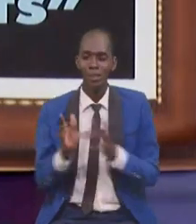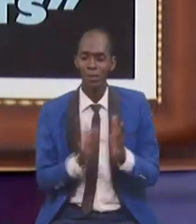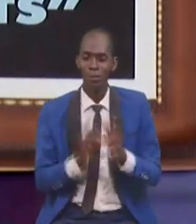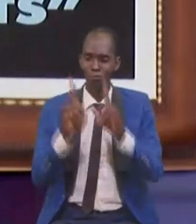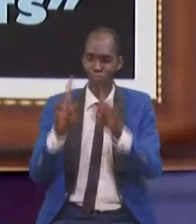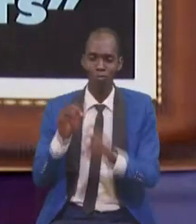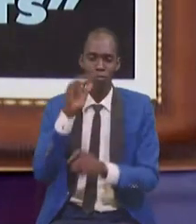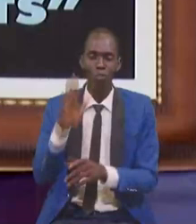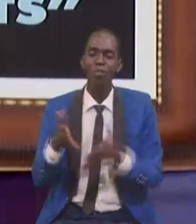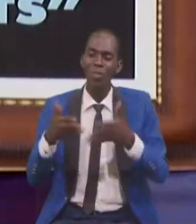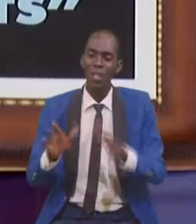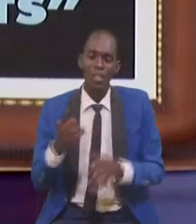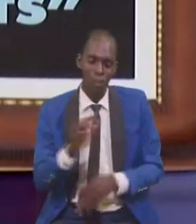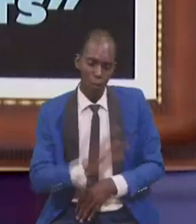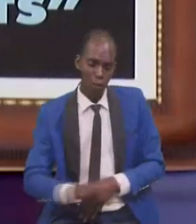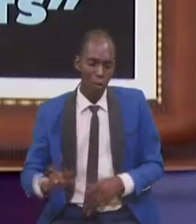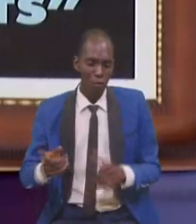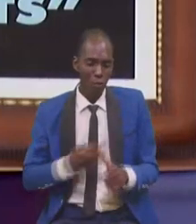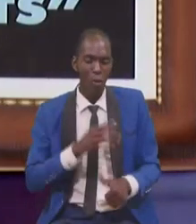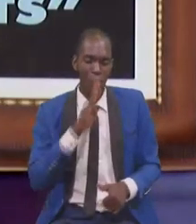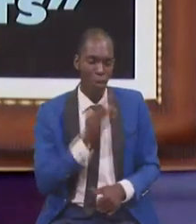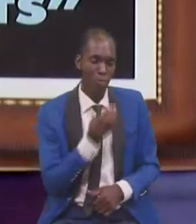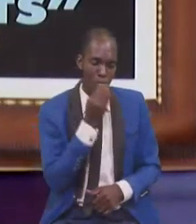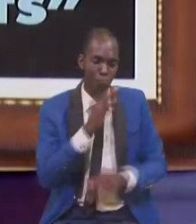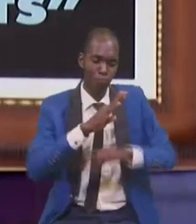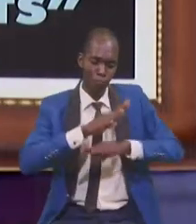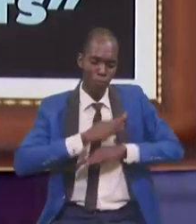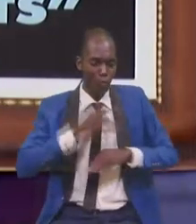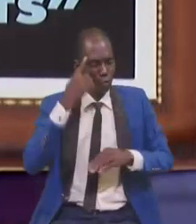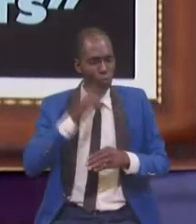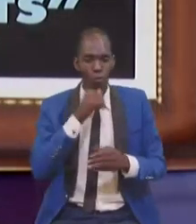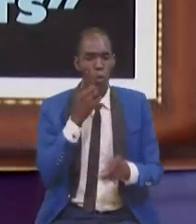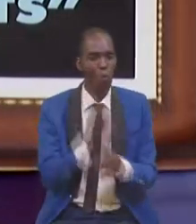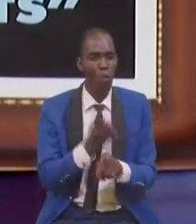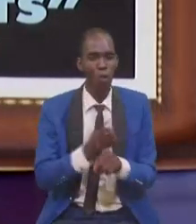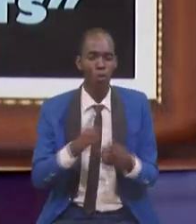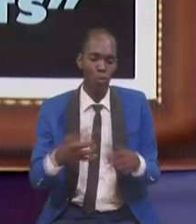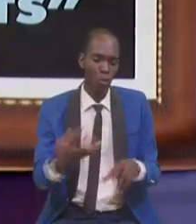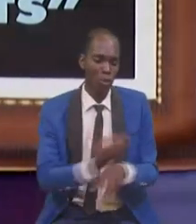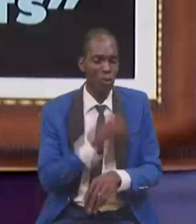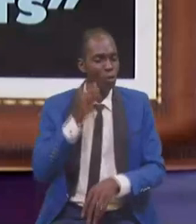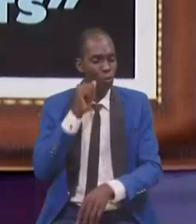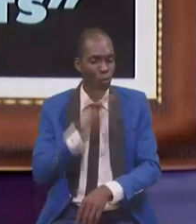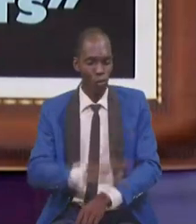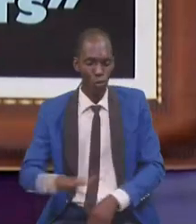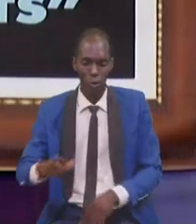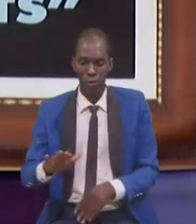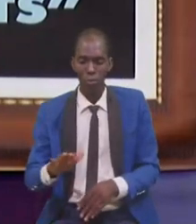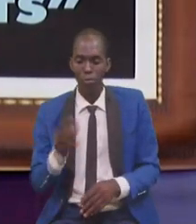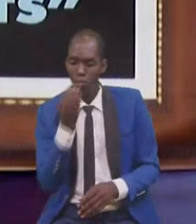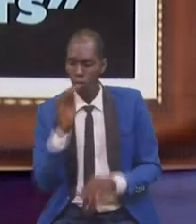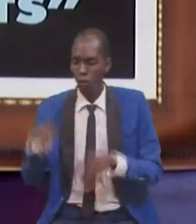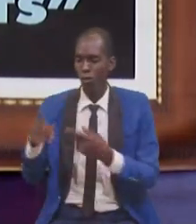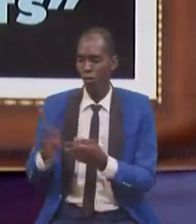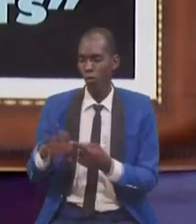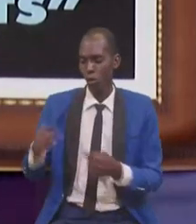Jésus lui dit, laisse d'abord les enfants se rassasier car il n'est pas bien de prendre le pain des enfants et